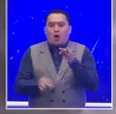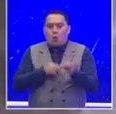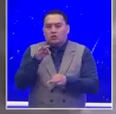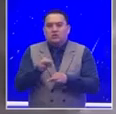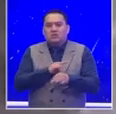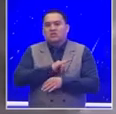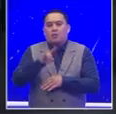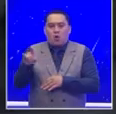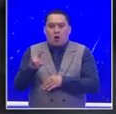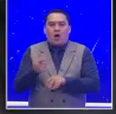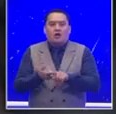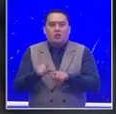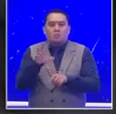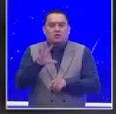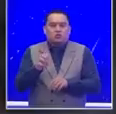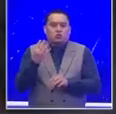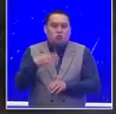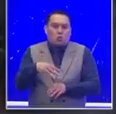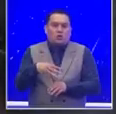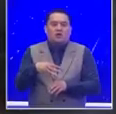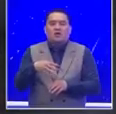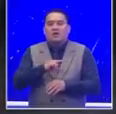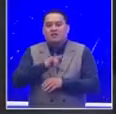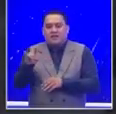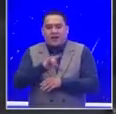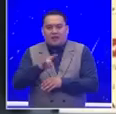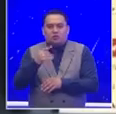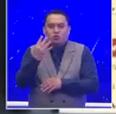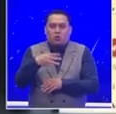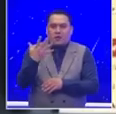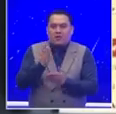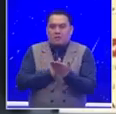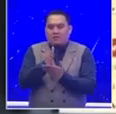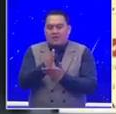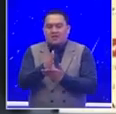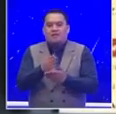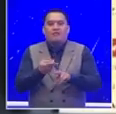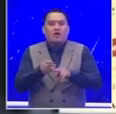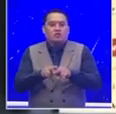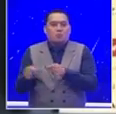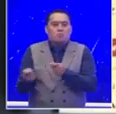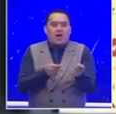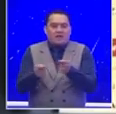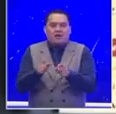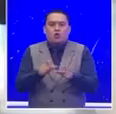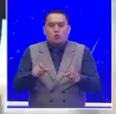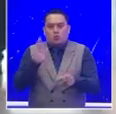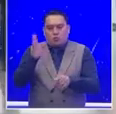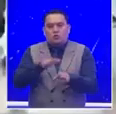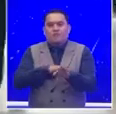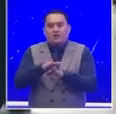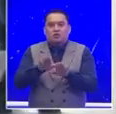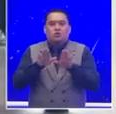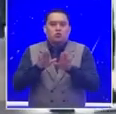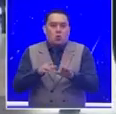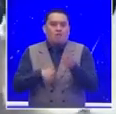внутренних перелетов, а это 540 рейсов в неделю по 45 направлениям. Однако пассажирские перевозки все же будут выполнять, но